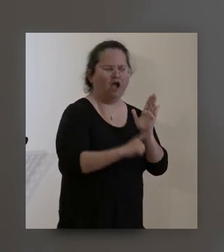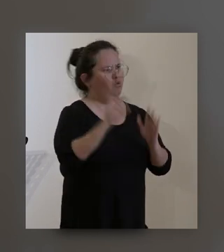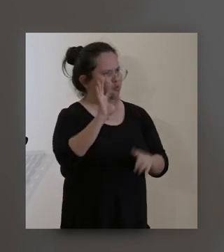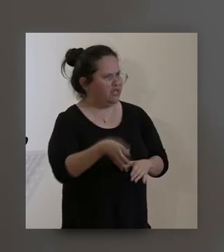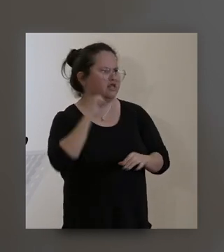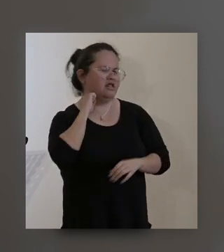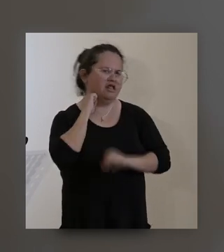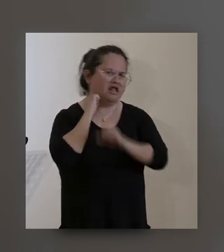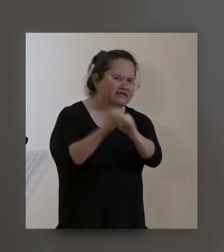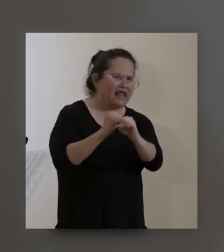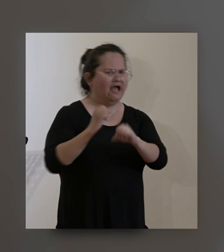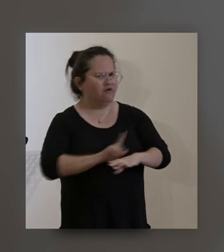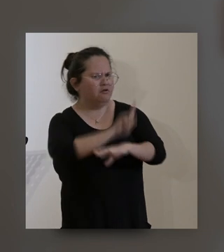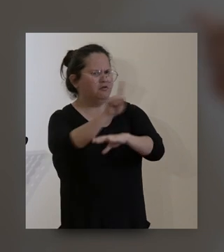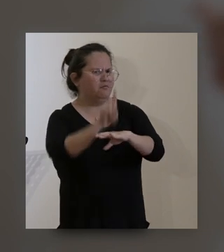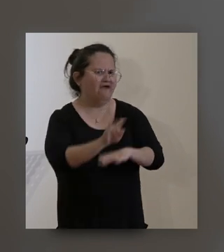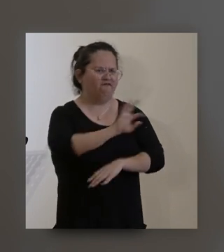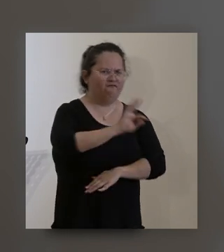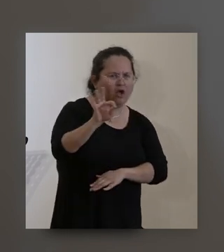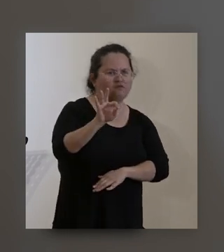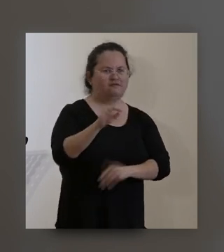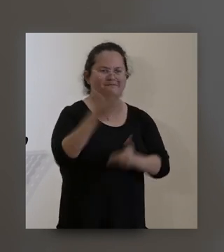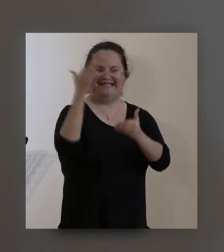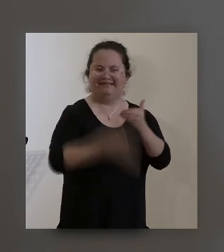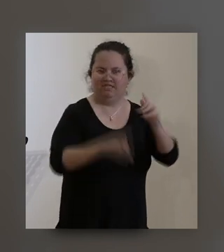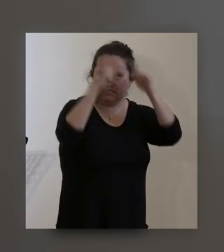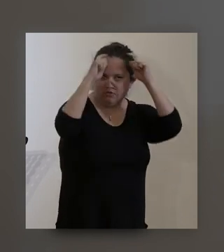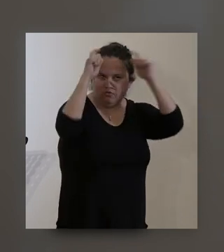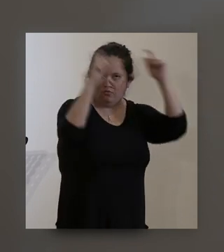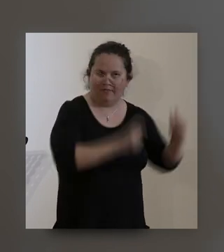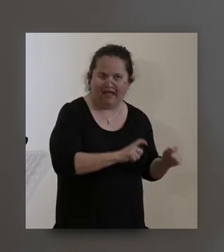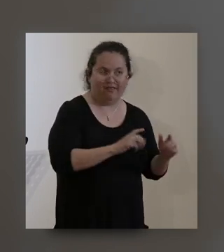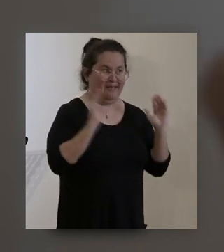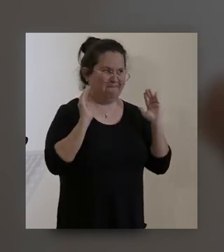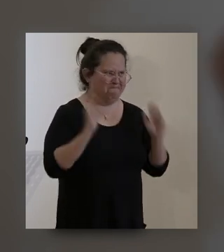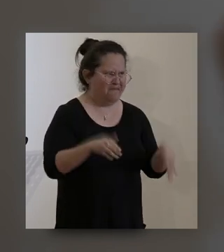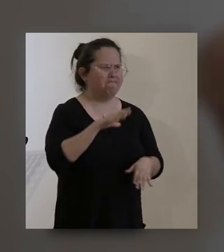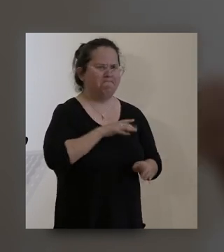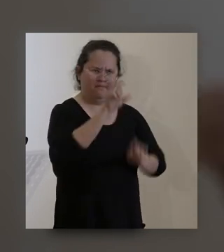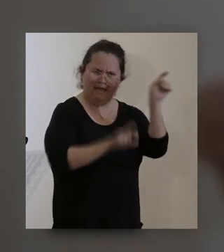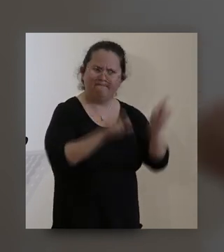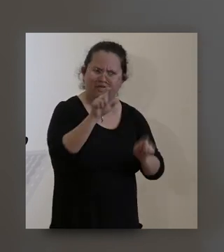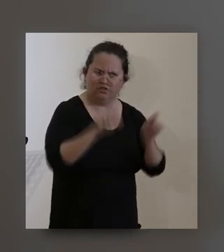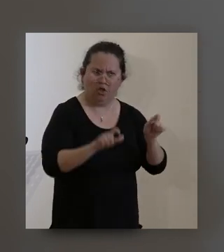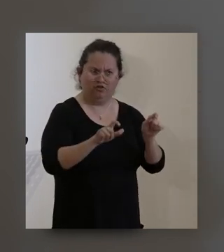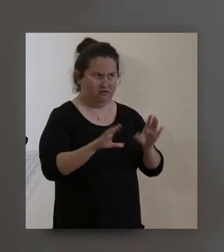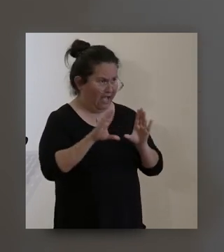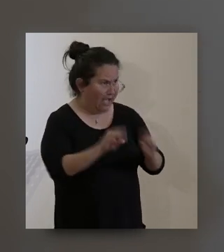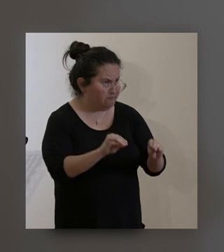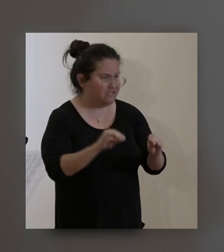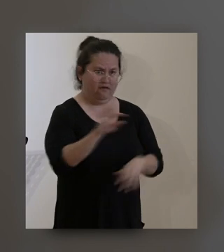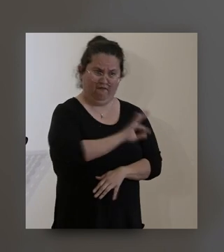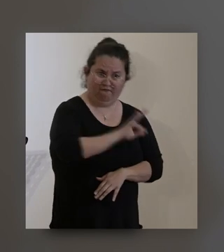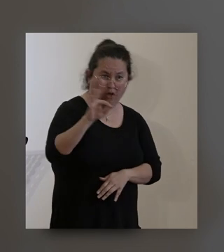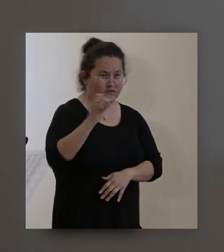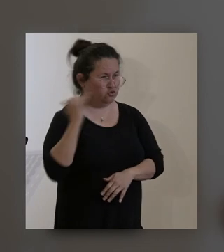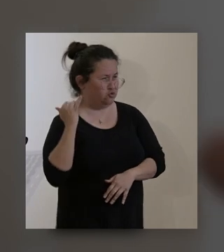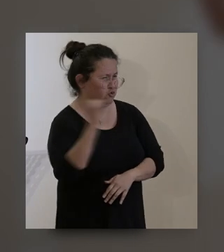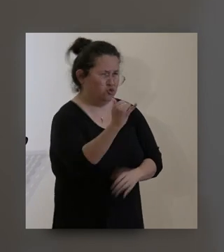français, certains d'entre eux, et notamment les domestiques, vont passer toute leur existence sur le sol de France, dans la